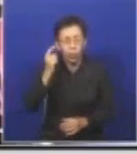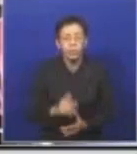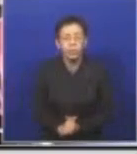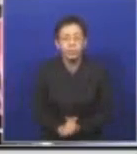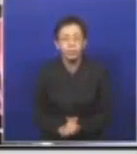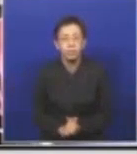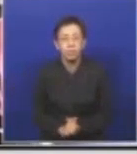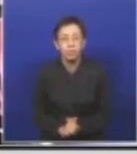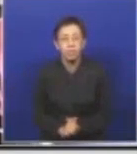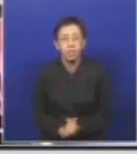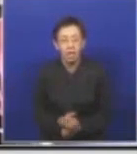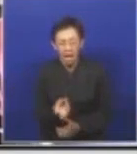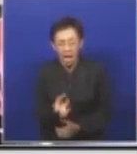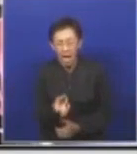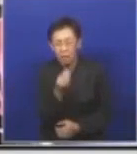แต่ข้าวไม่มีจะกรอกมากอดอยากปากแห้งเศรษฐกิจแย่เงินไม่มีในกระเป๋าสักบาท